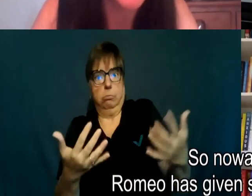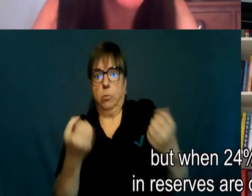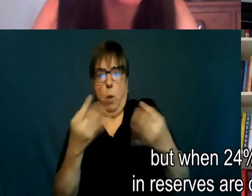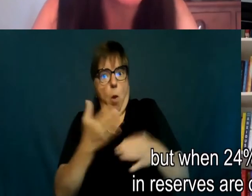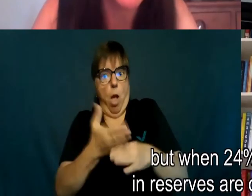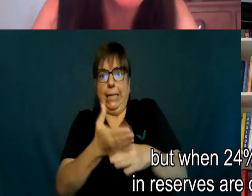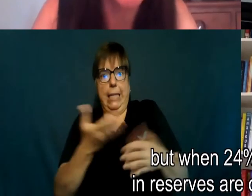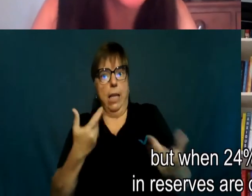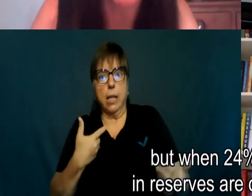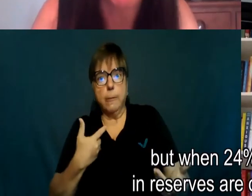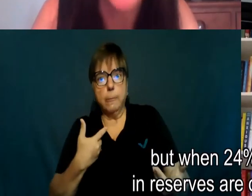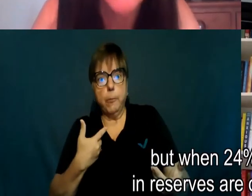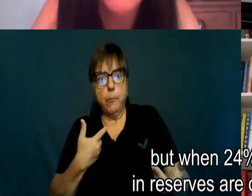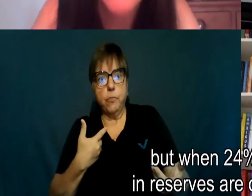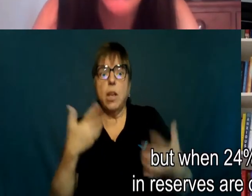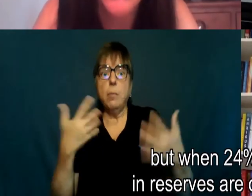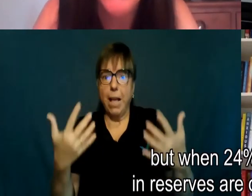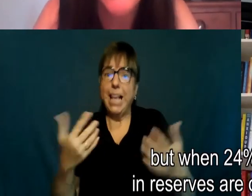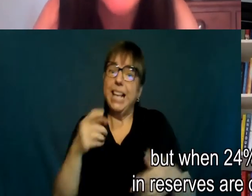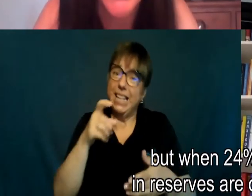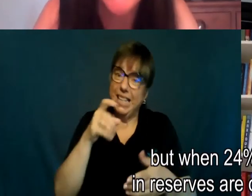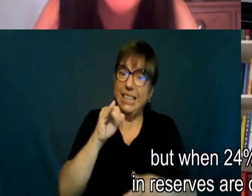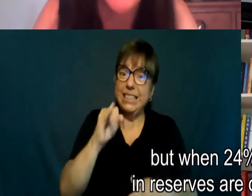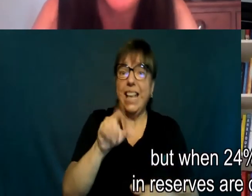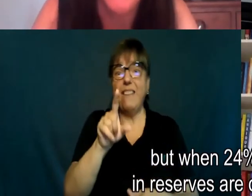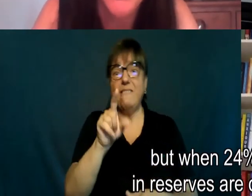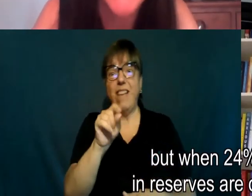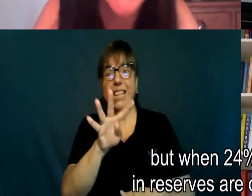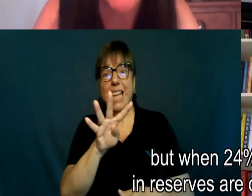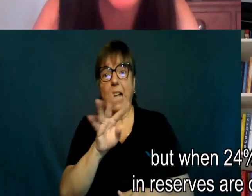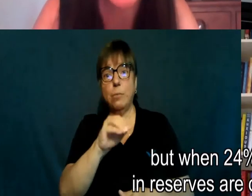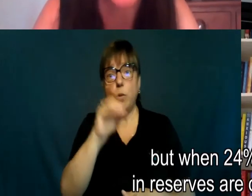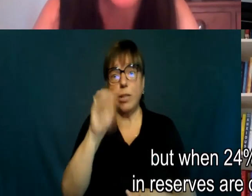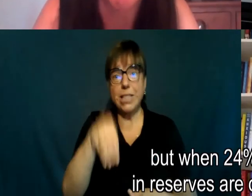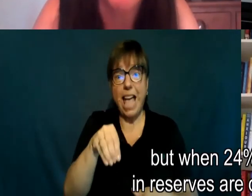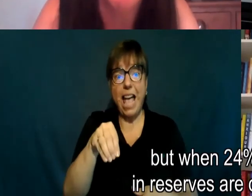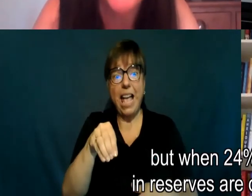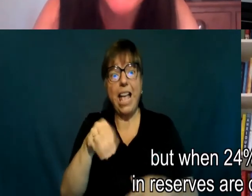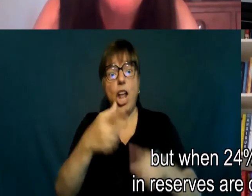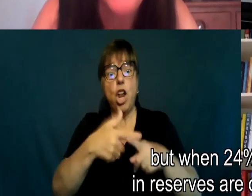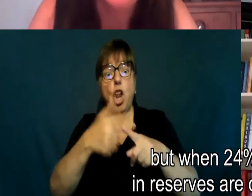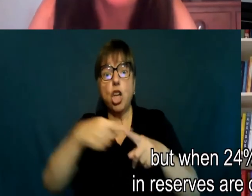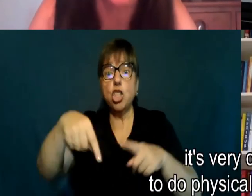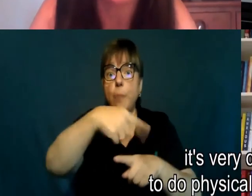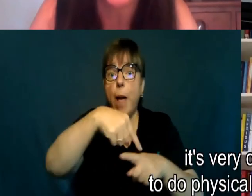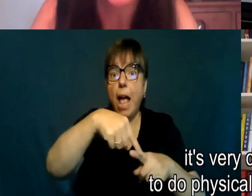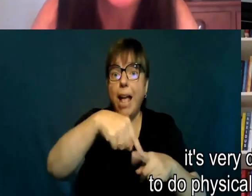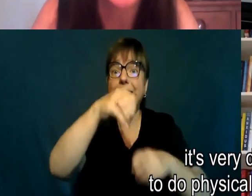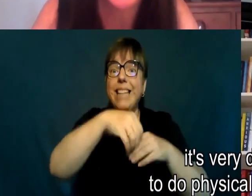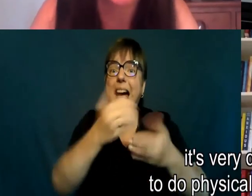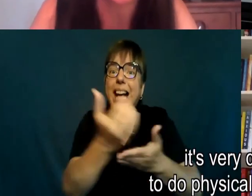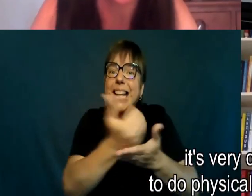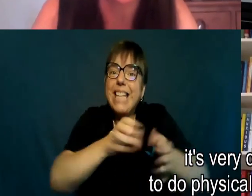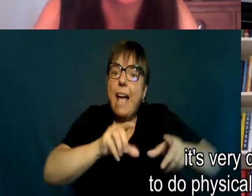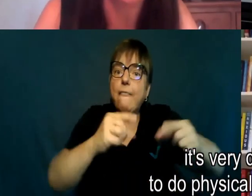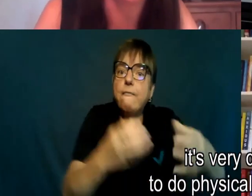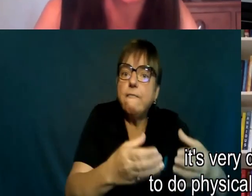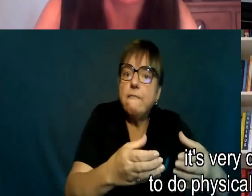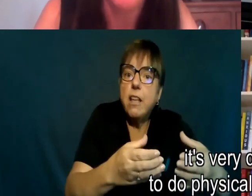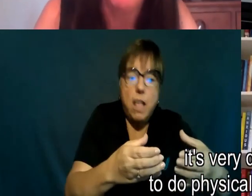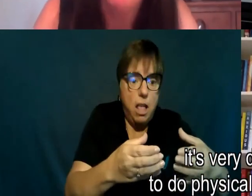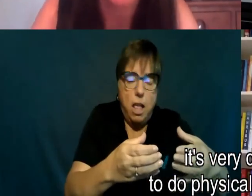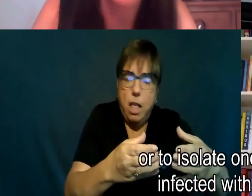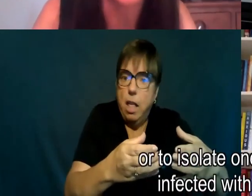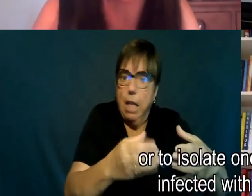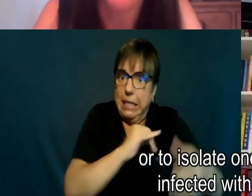exemples, mais quand on a 24% des logis au sein des réserves qui sont surpeuplées, il est très difficile de s'isoler